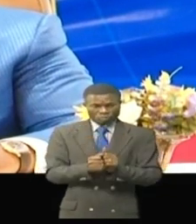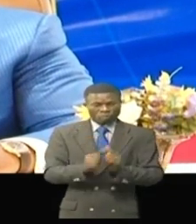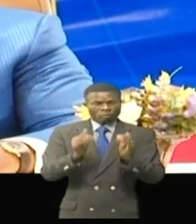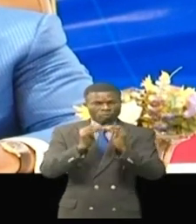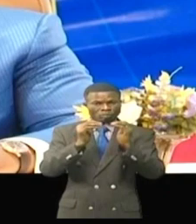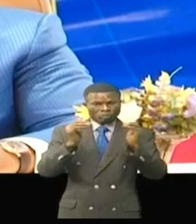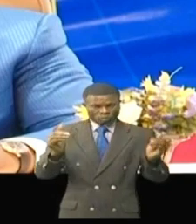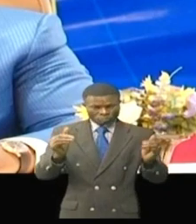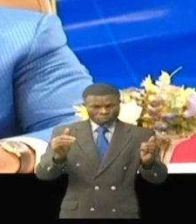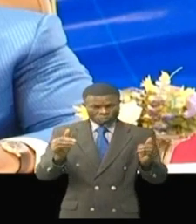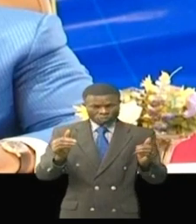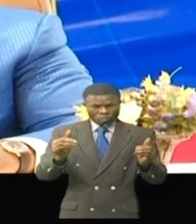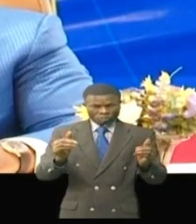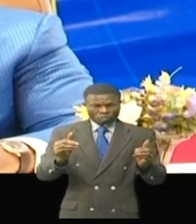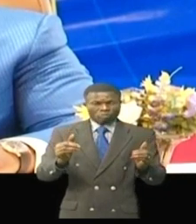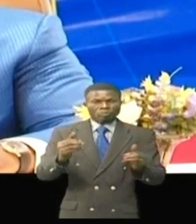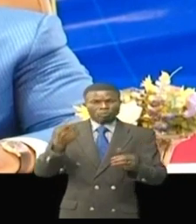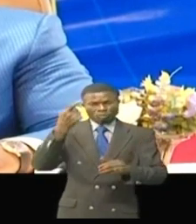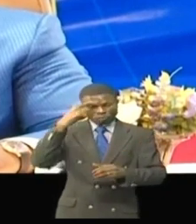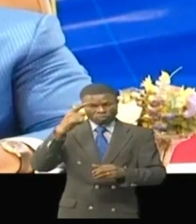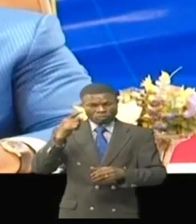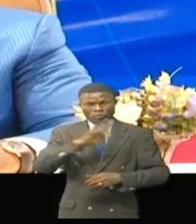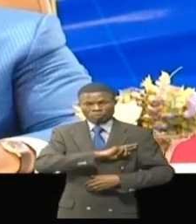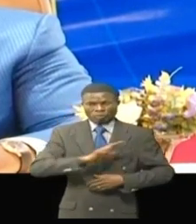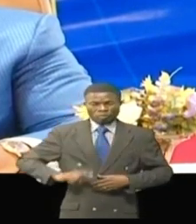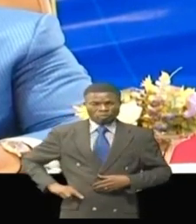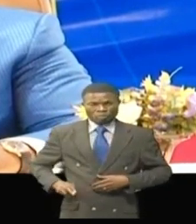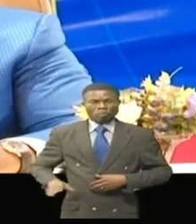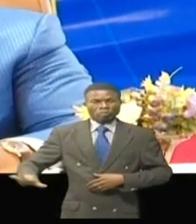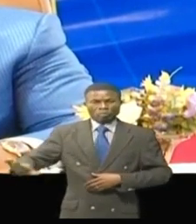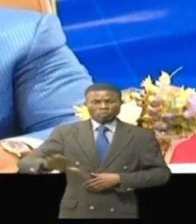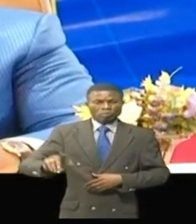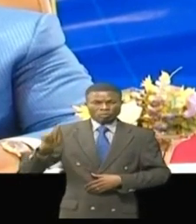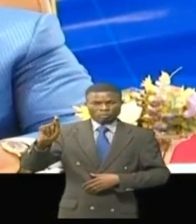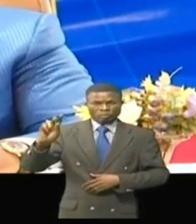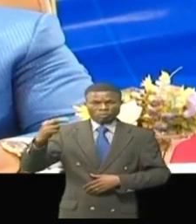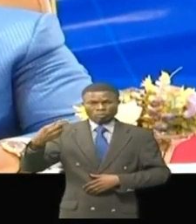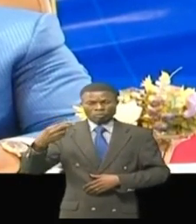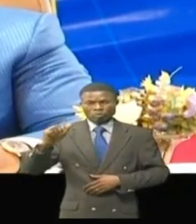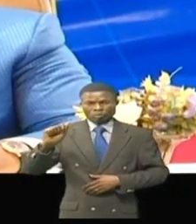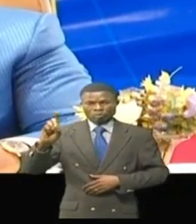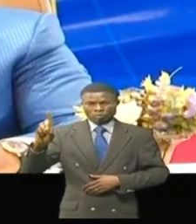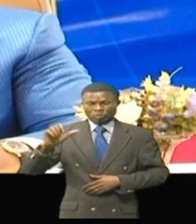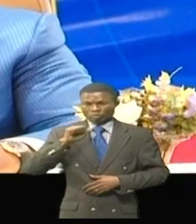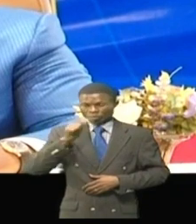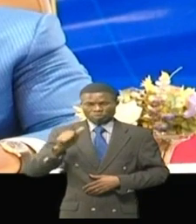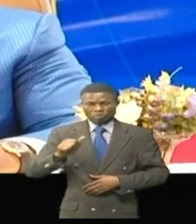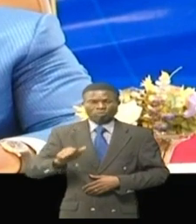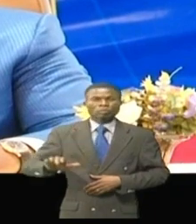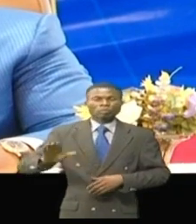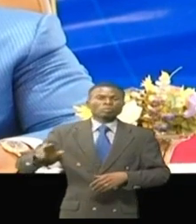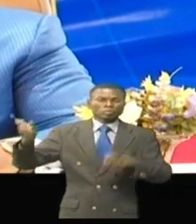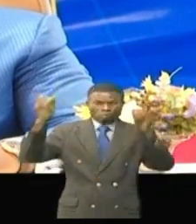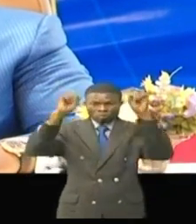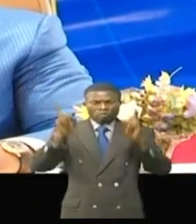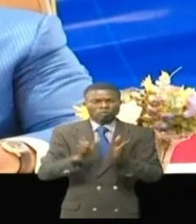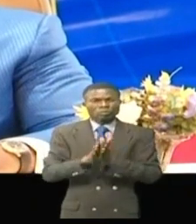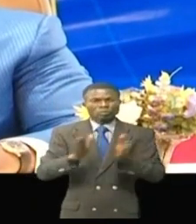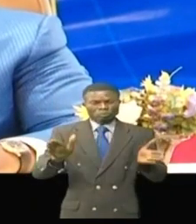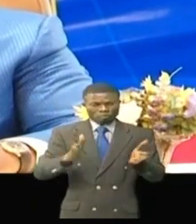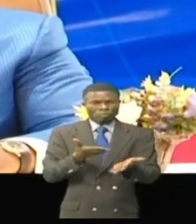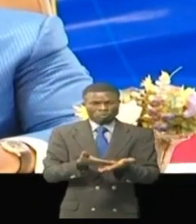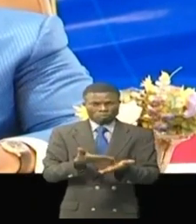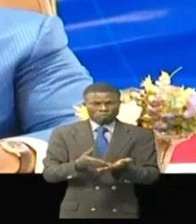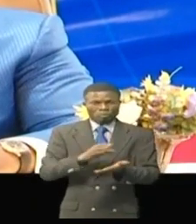paix, pas uniquement en République du Tchad, mais également dans toute notre région de l'Afrique